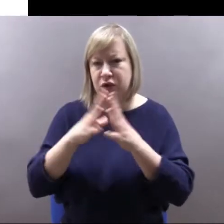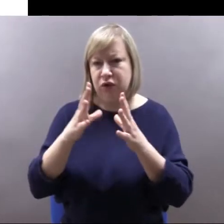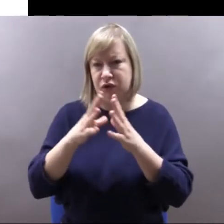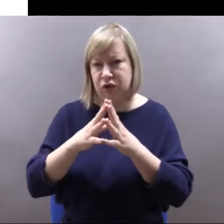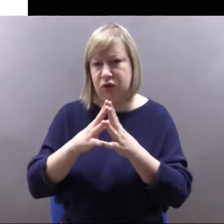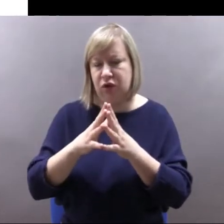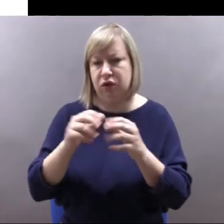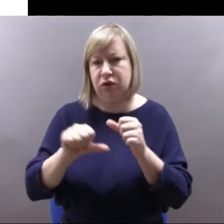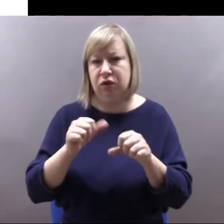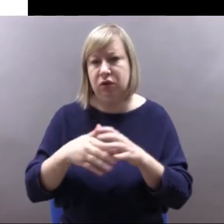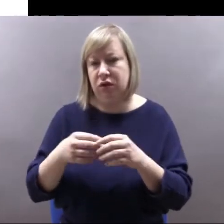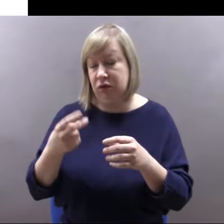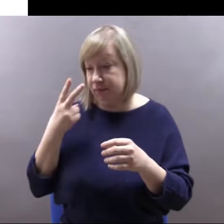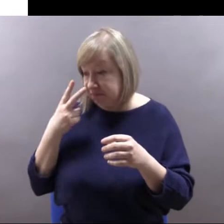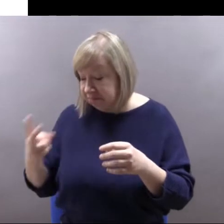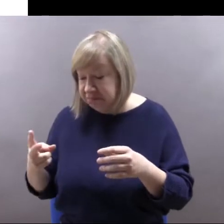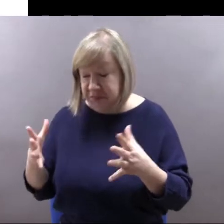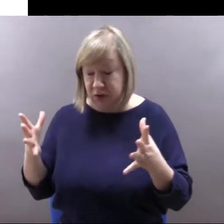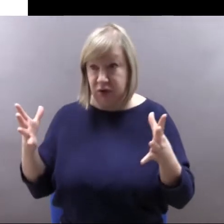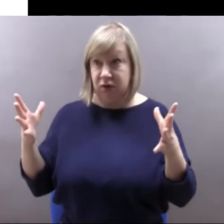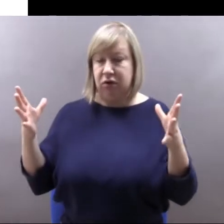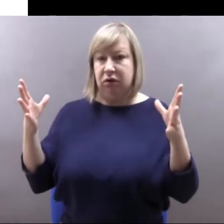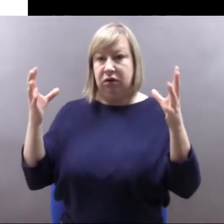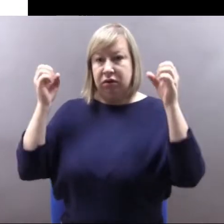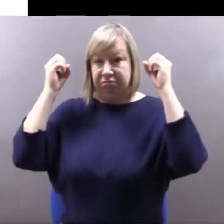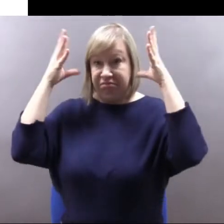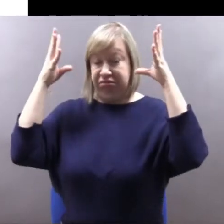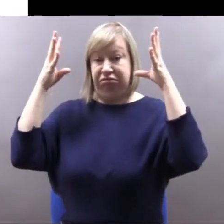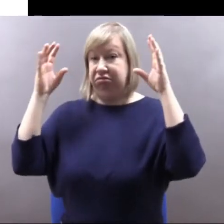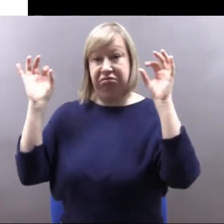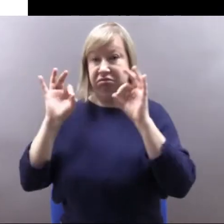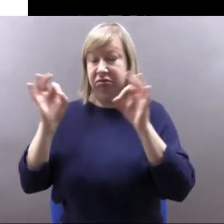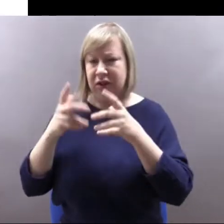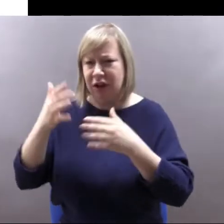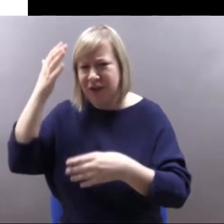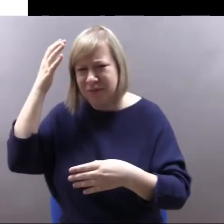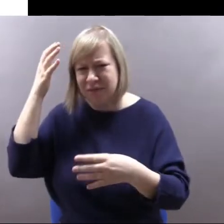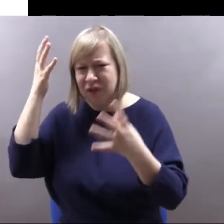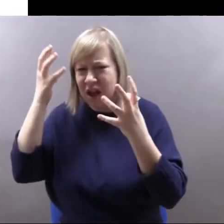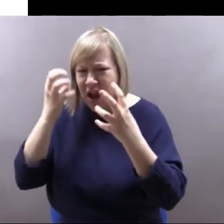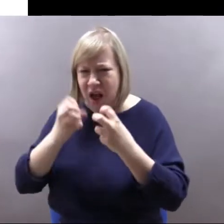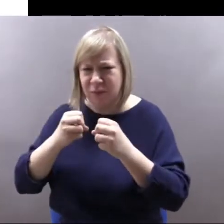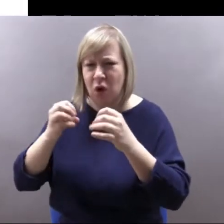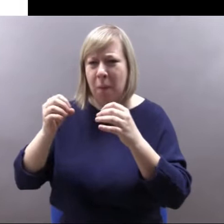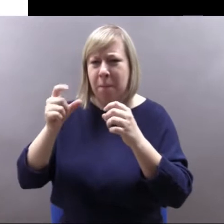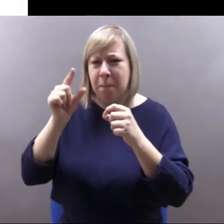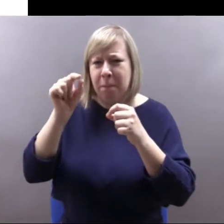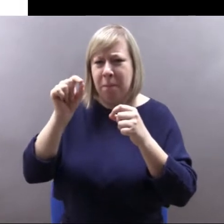było podłogi, bo piwnice staromiejskie, tak jak powiedziałam, z racji tego, że są zabytkowe, czyli